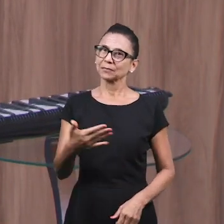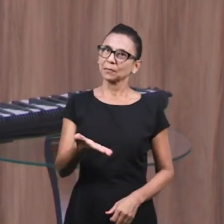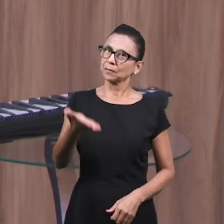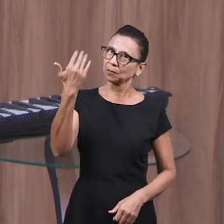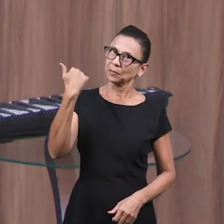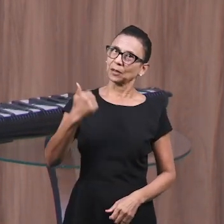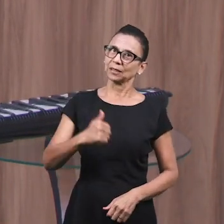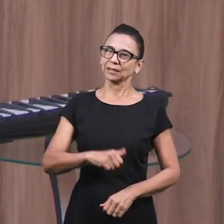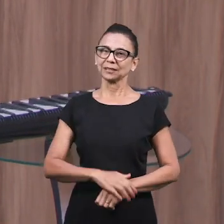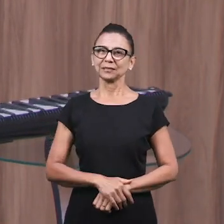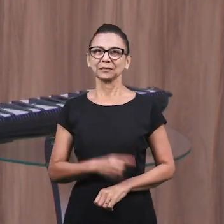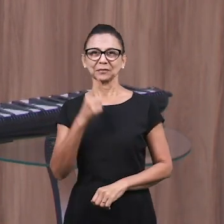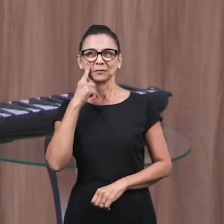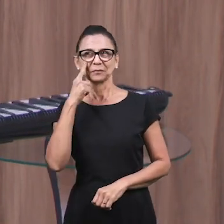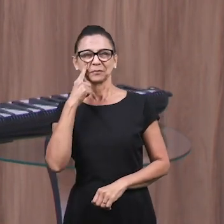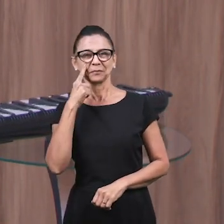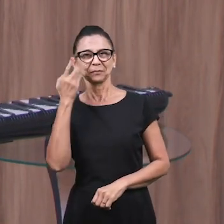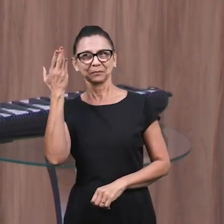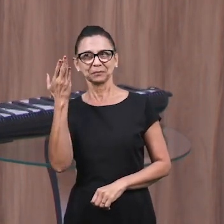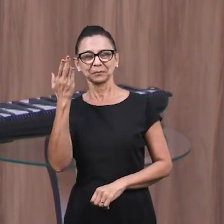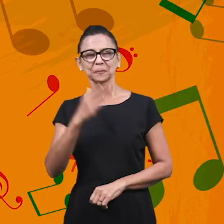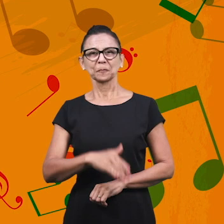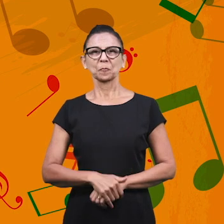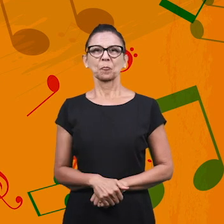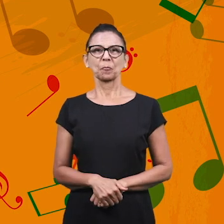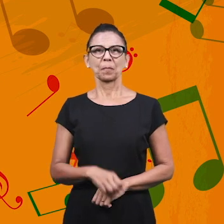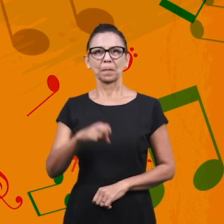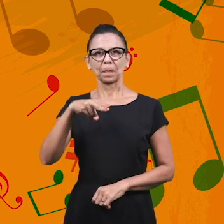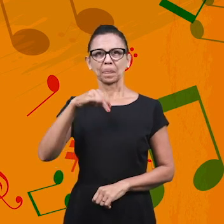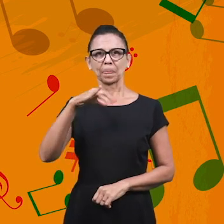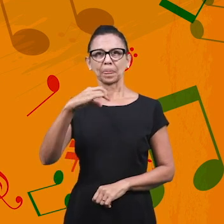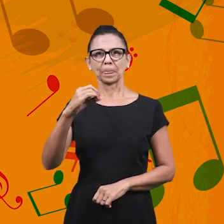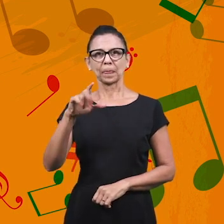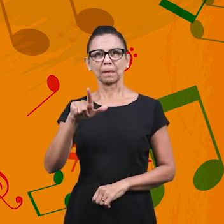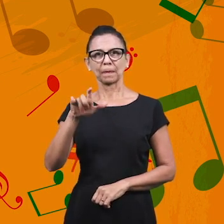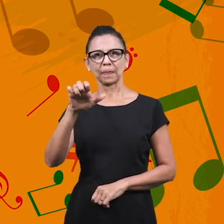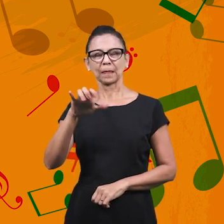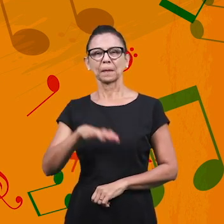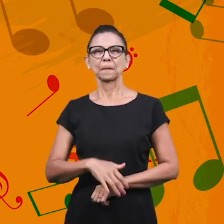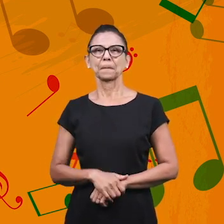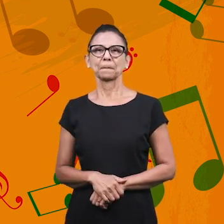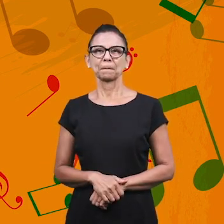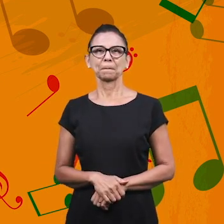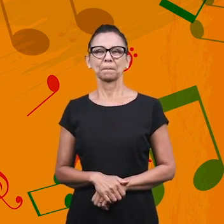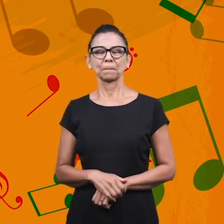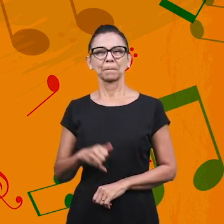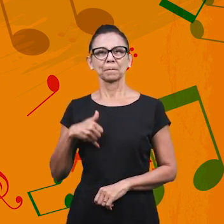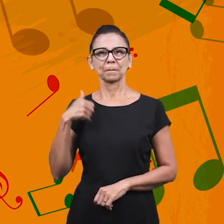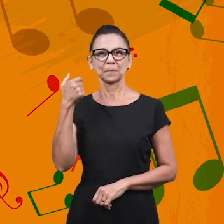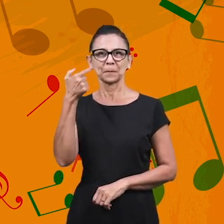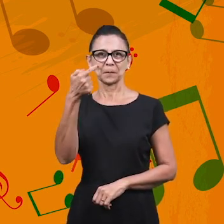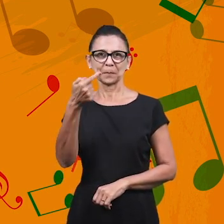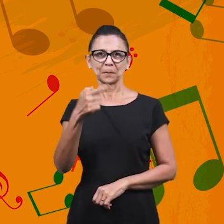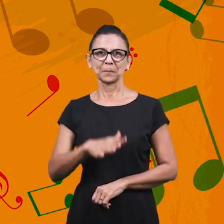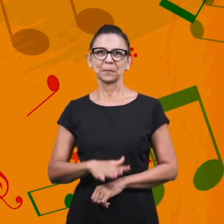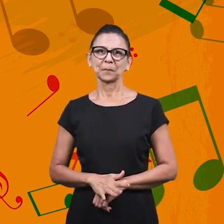его. Аминь! Давайте мы обратимся к нашему части. И тем видео, которое мы получили